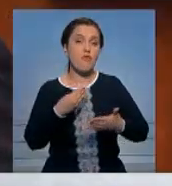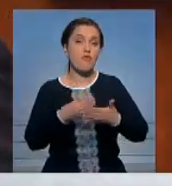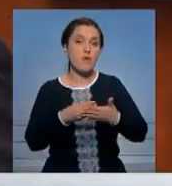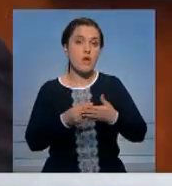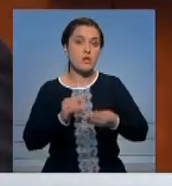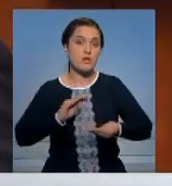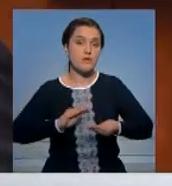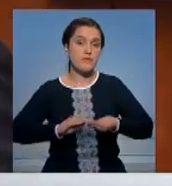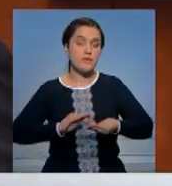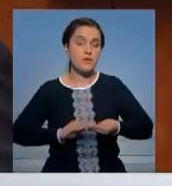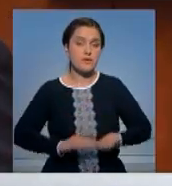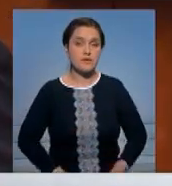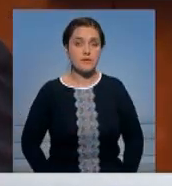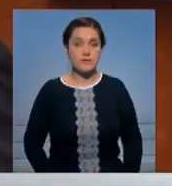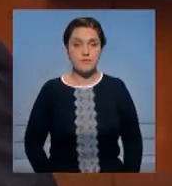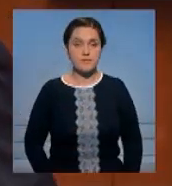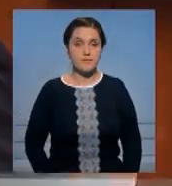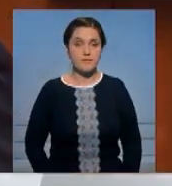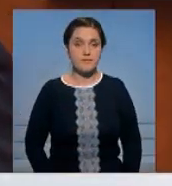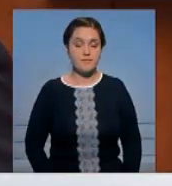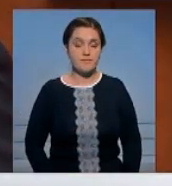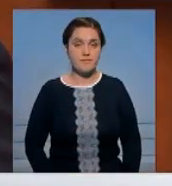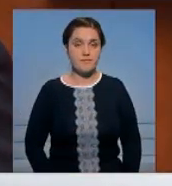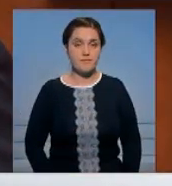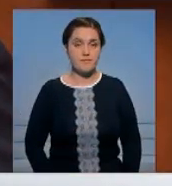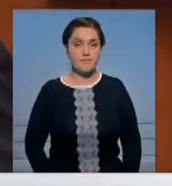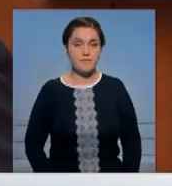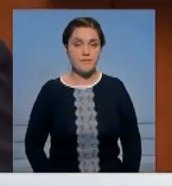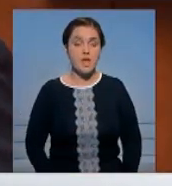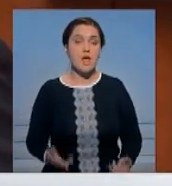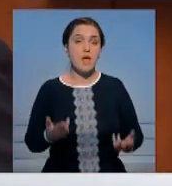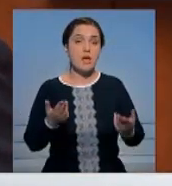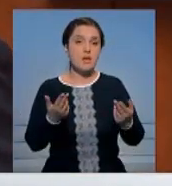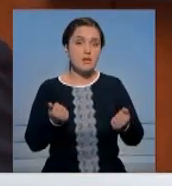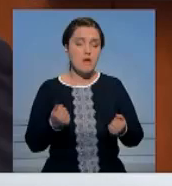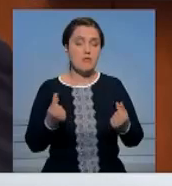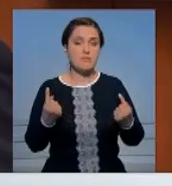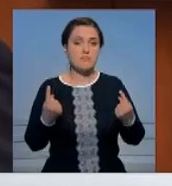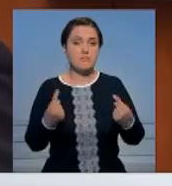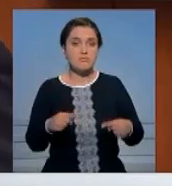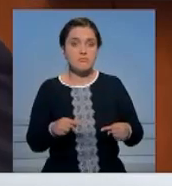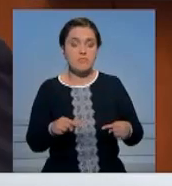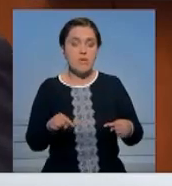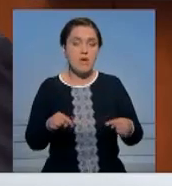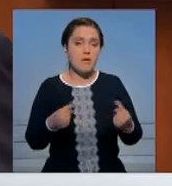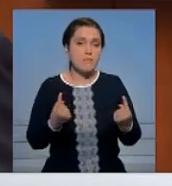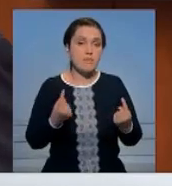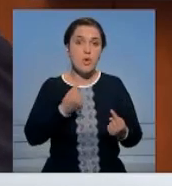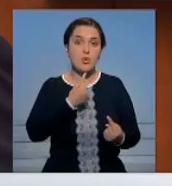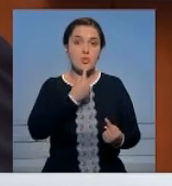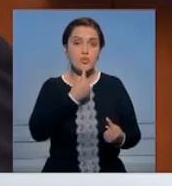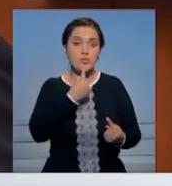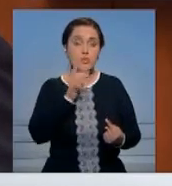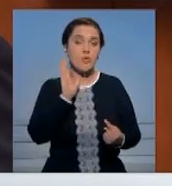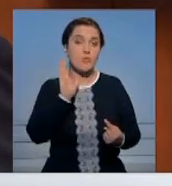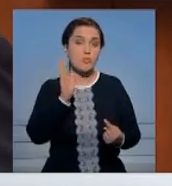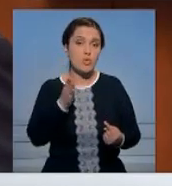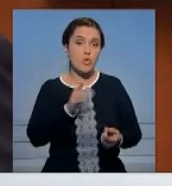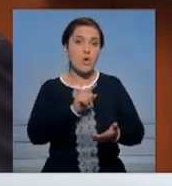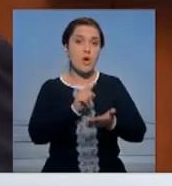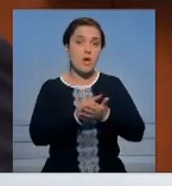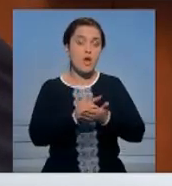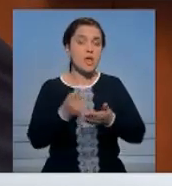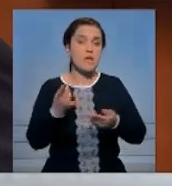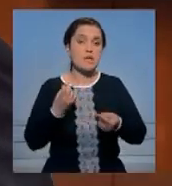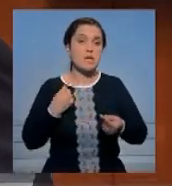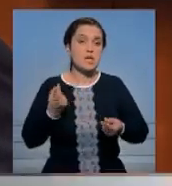К сожалению, очевидно, что, конечно, кризисные явления на рынке, они возможны. Они будут зависеть не только от деятельности самих банков,